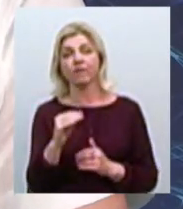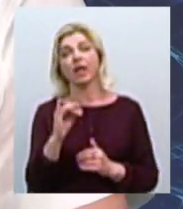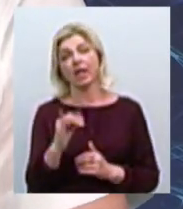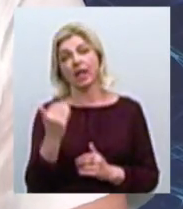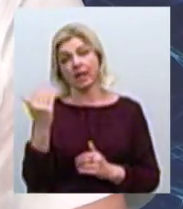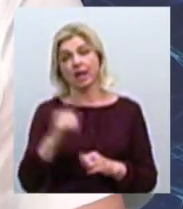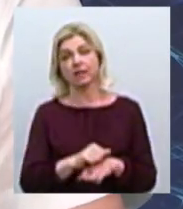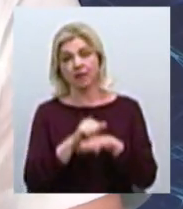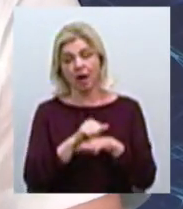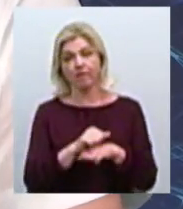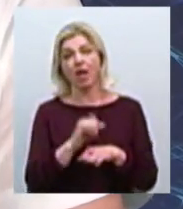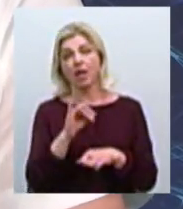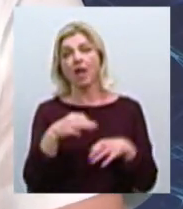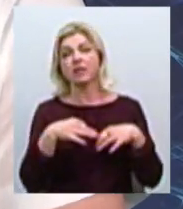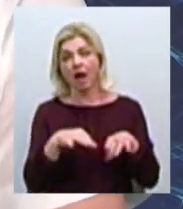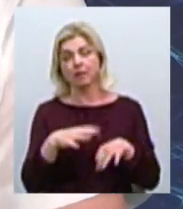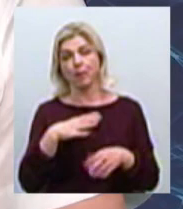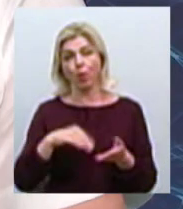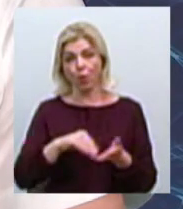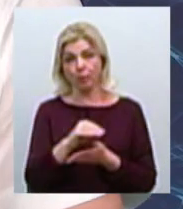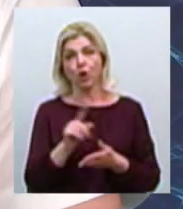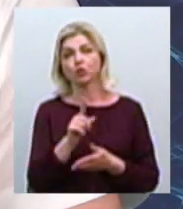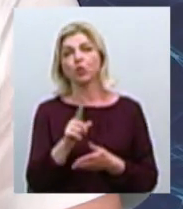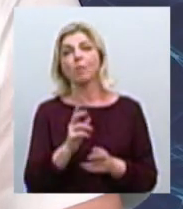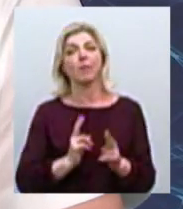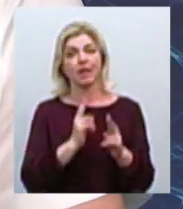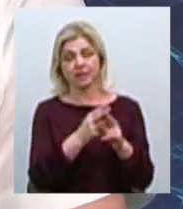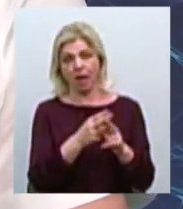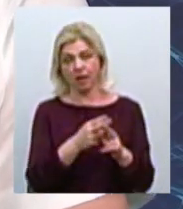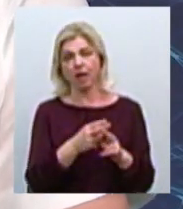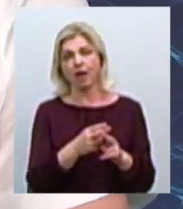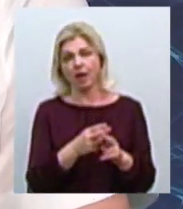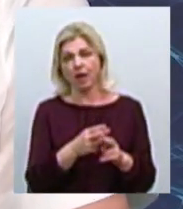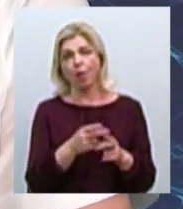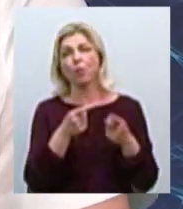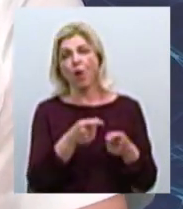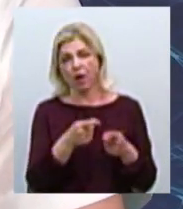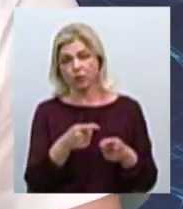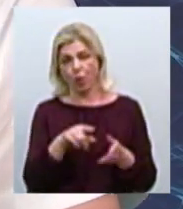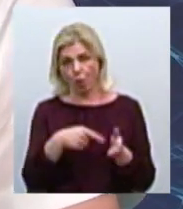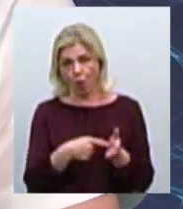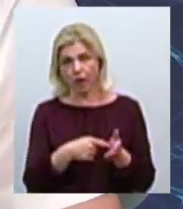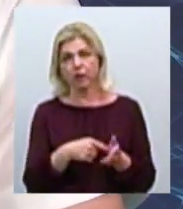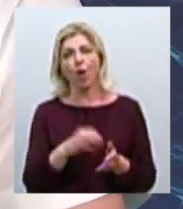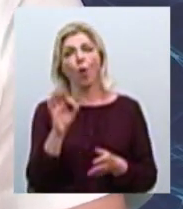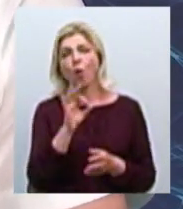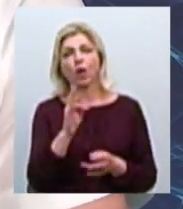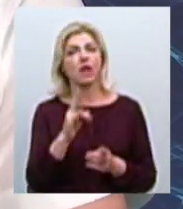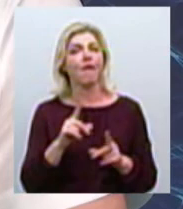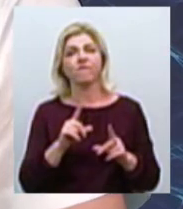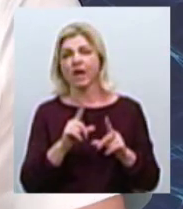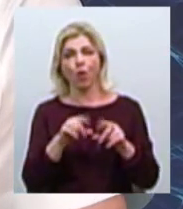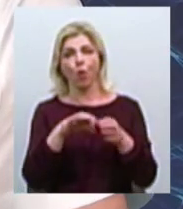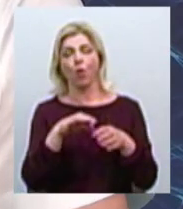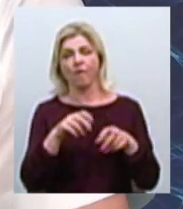транспорт был куплен для того, чтобы они перестали шантажировать город своїми невиходами на лінію і